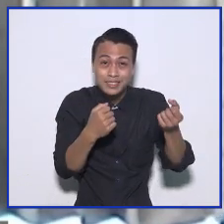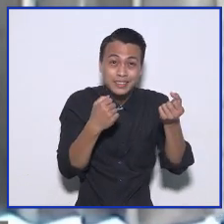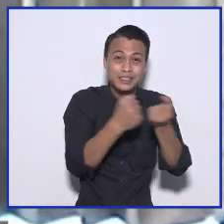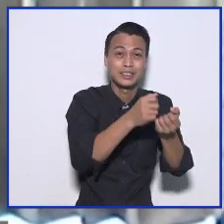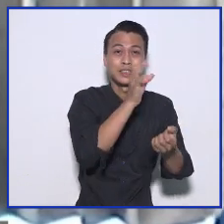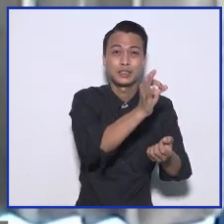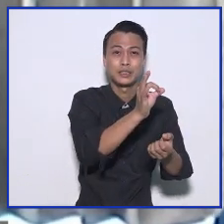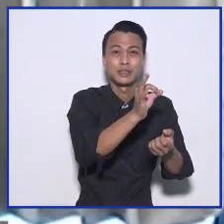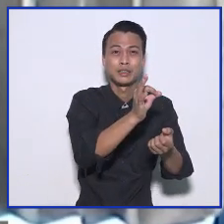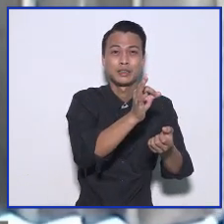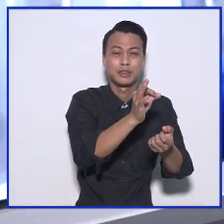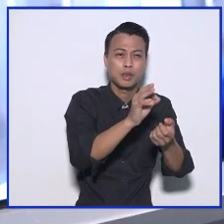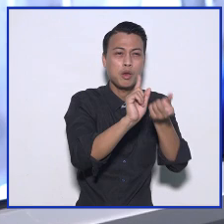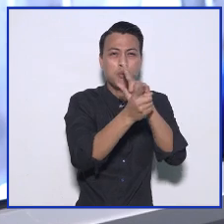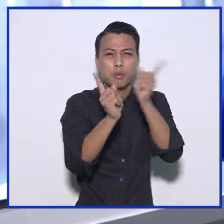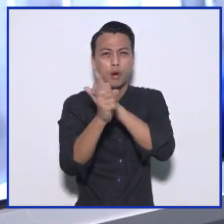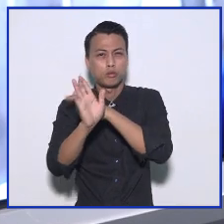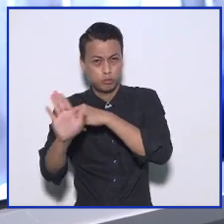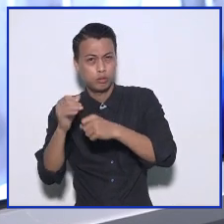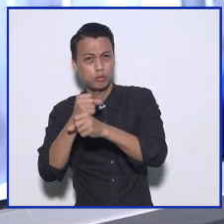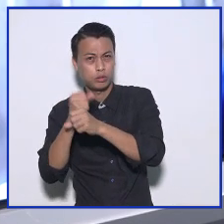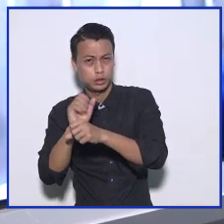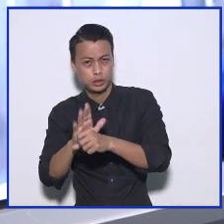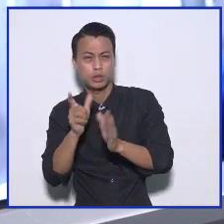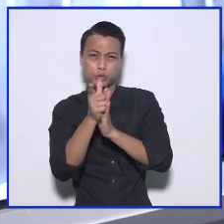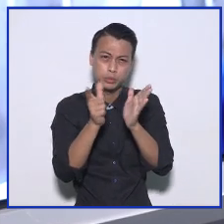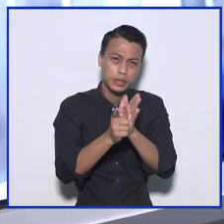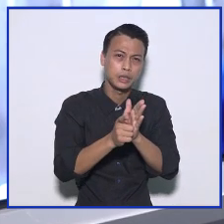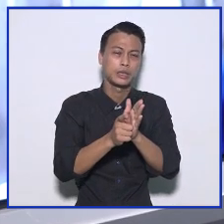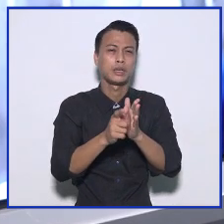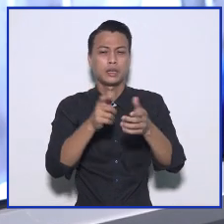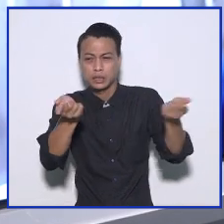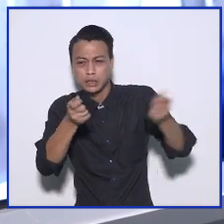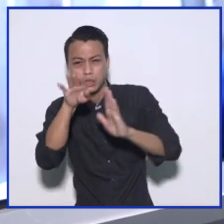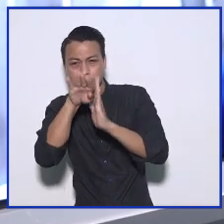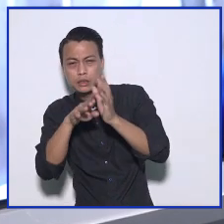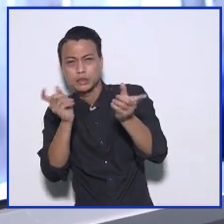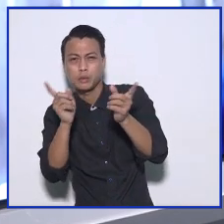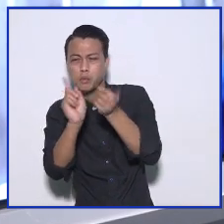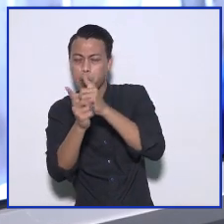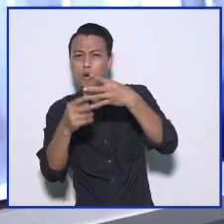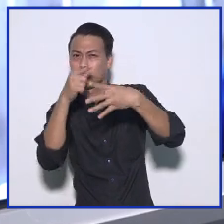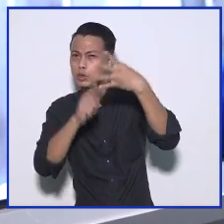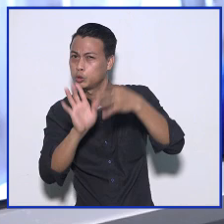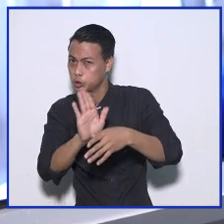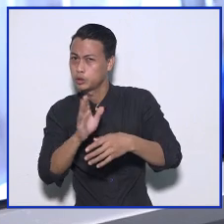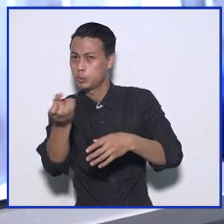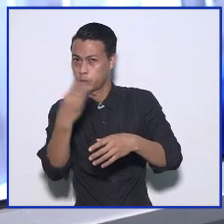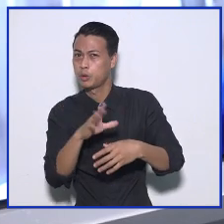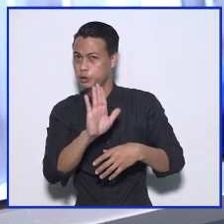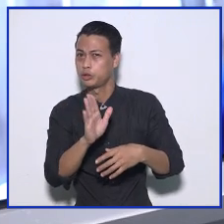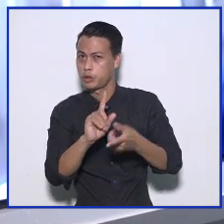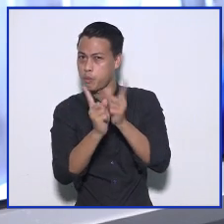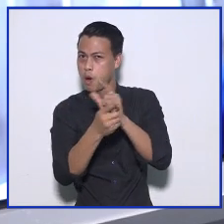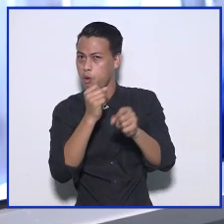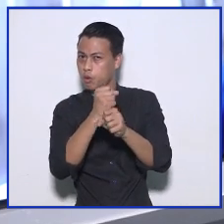တို့လူမှုဘုံတွေရမုံဝင်က reform လေးခုလုပ်ထားတယ်ပြောပါတယ် anti reform ရယ် medical reform ရယ် admin reform ရယ် legal reform လေးခုလုံးအရေးကြီးပါတယ်ဟို